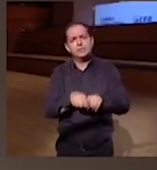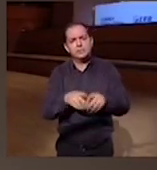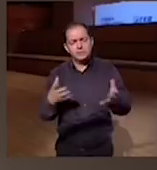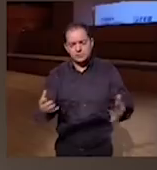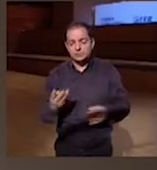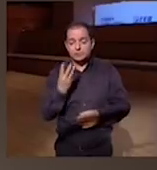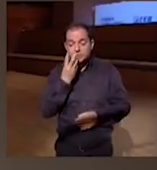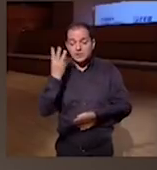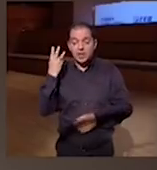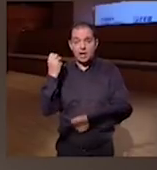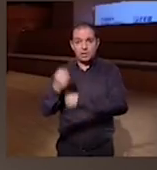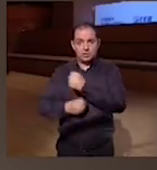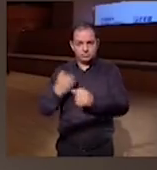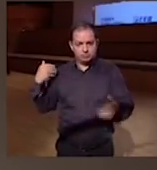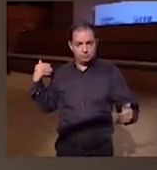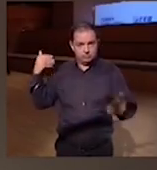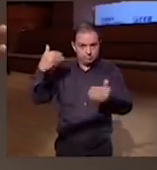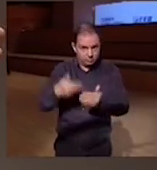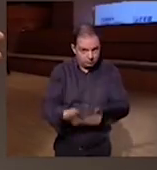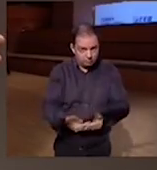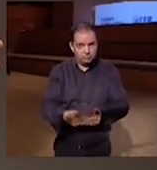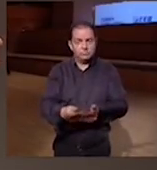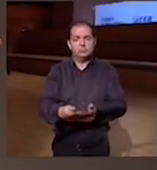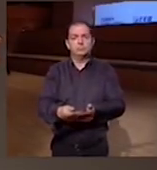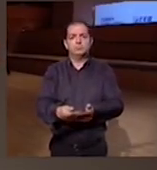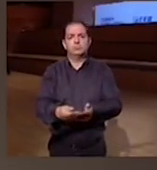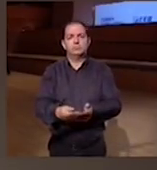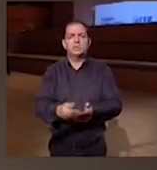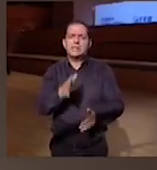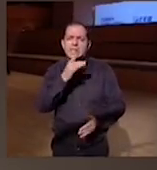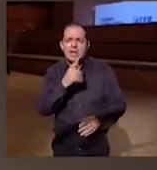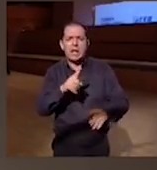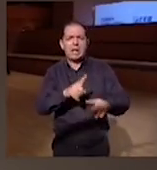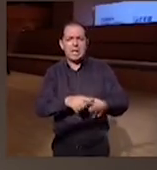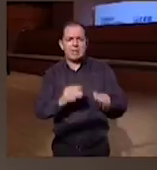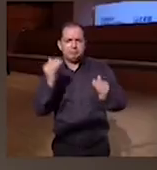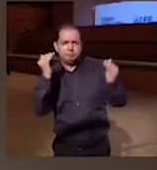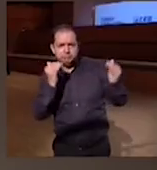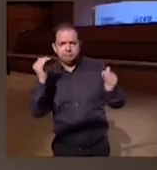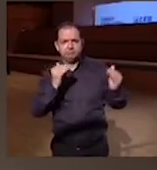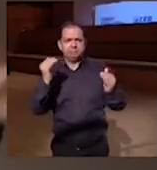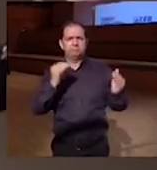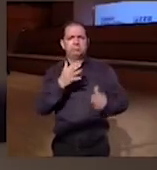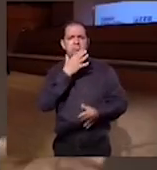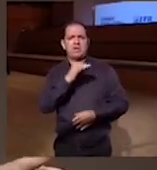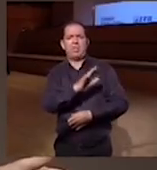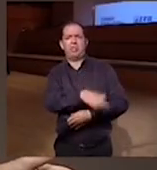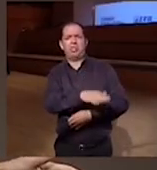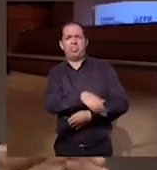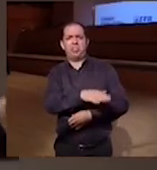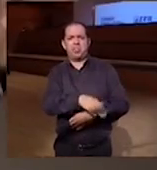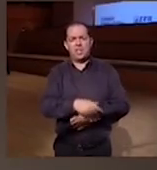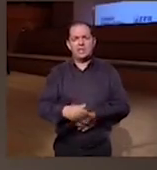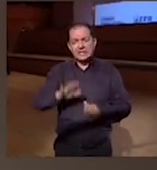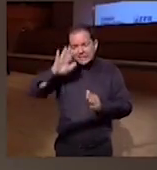τρία τελευταία χρόνια αποκαταστήσαμε μια εικόνα και καταφέραμε από εκεί που ήμασταν άλλες φορές στο